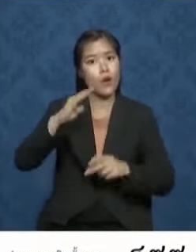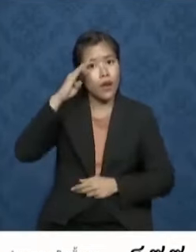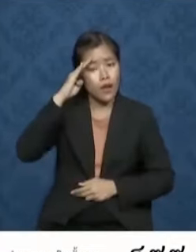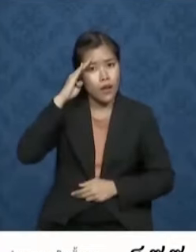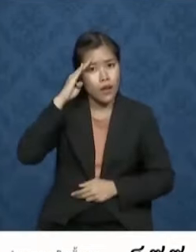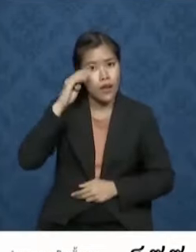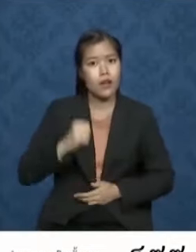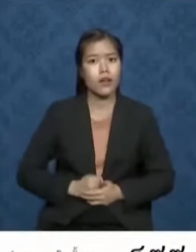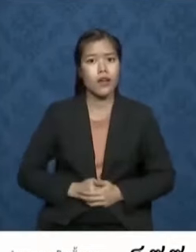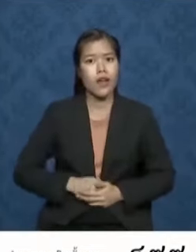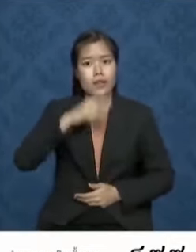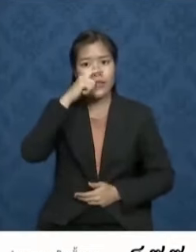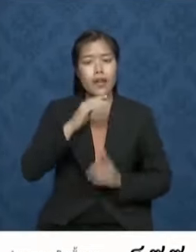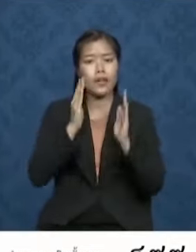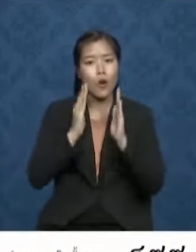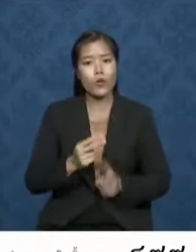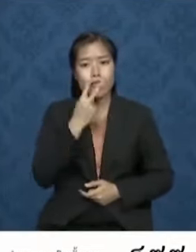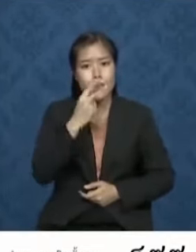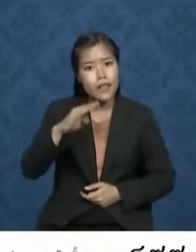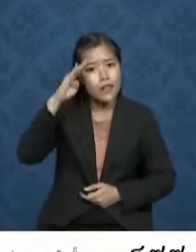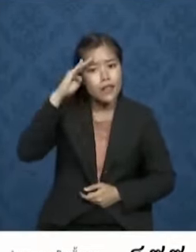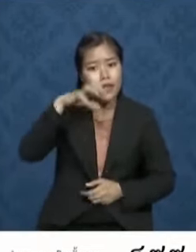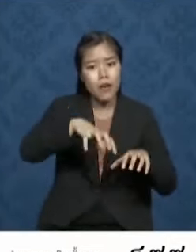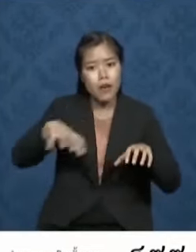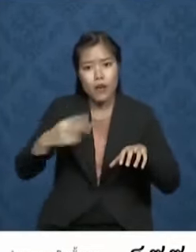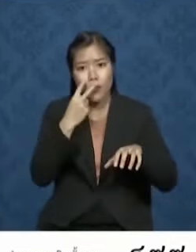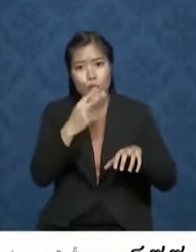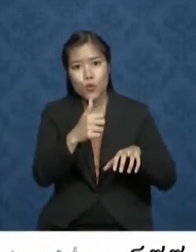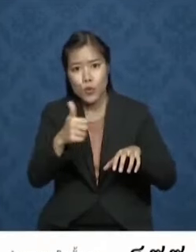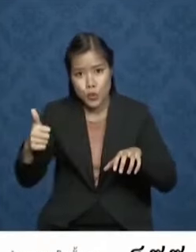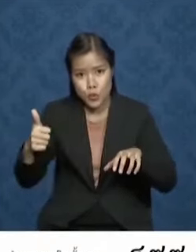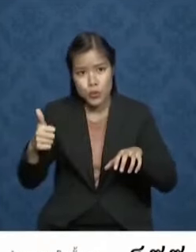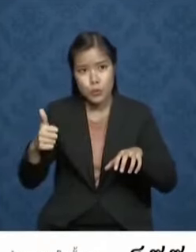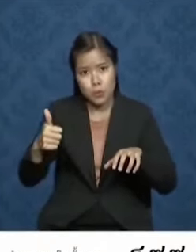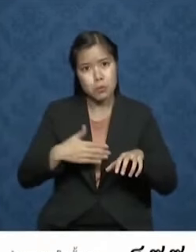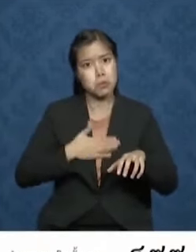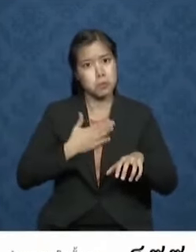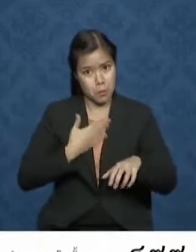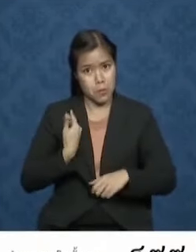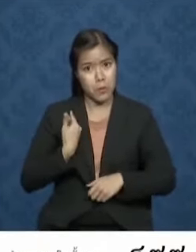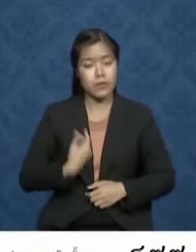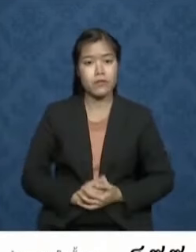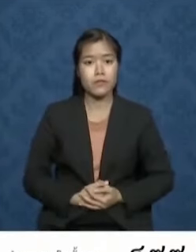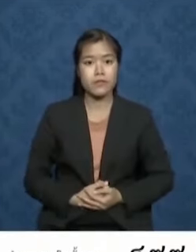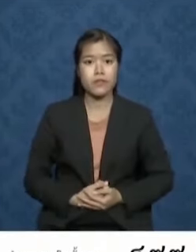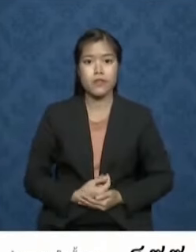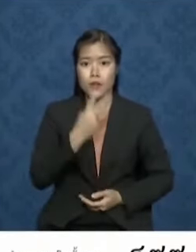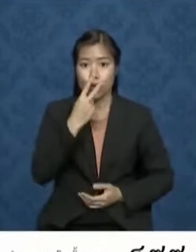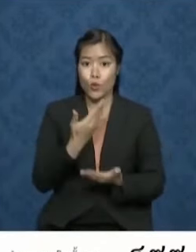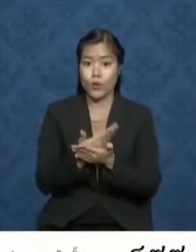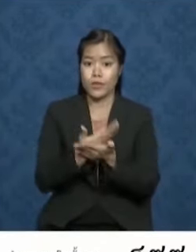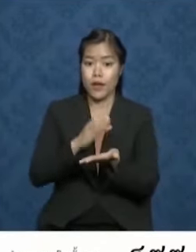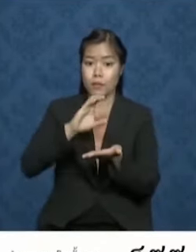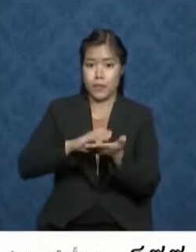ฝันเห็นกะลาโหมรูปใหม่กองทัพโฉมใหม่ที่ดูดีทันสมัยได้หรือไม่ท่านประธานลองมาดูการจัดสรร